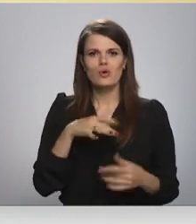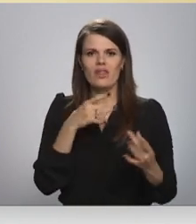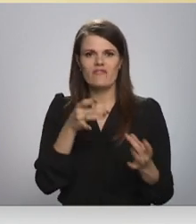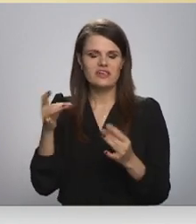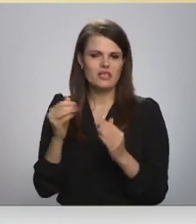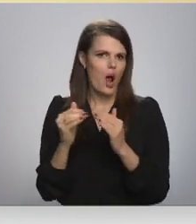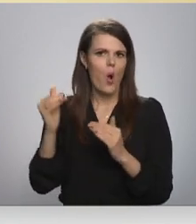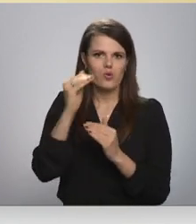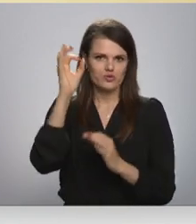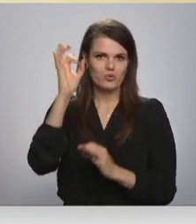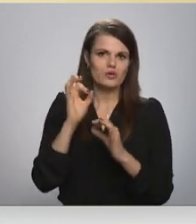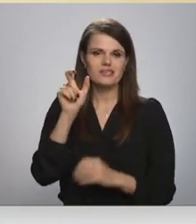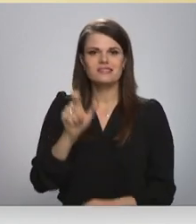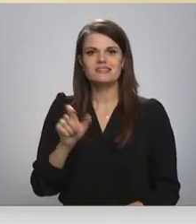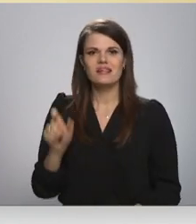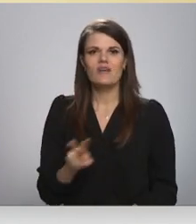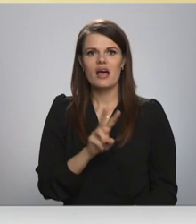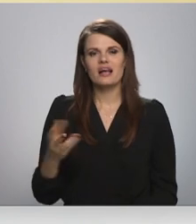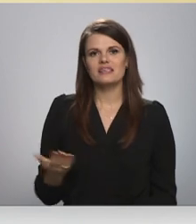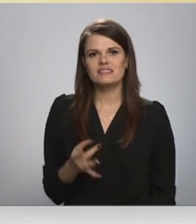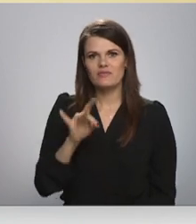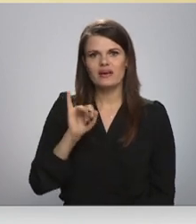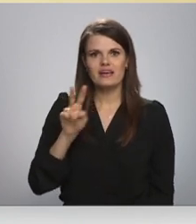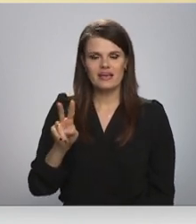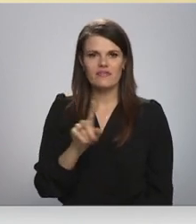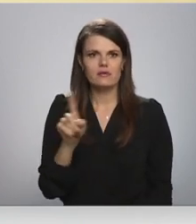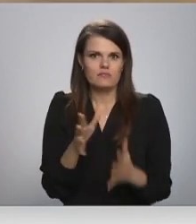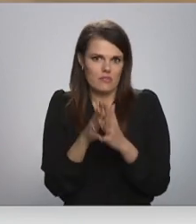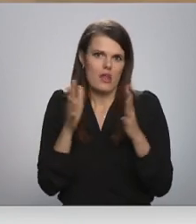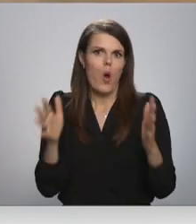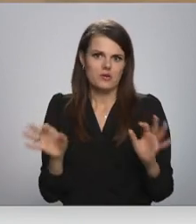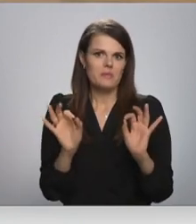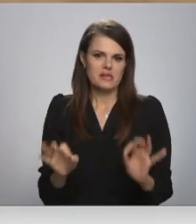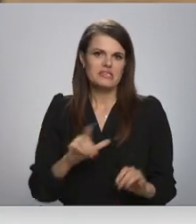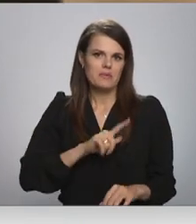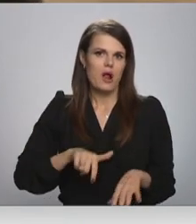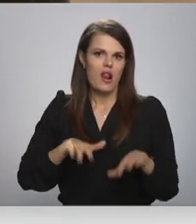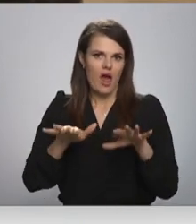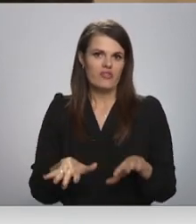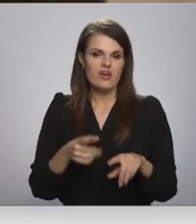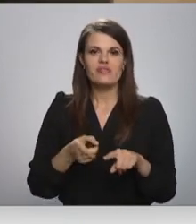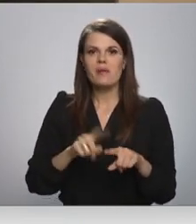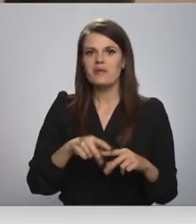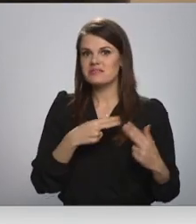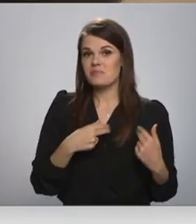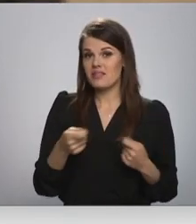ļoti augsta un cilvēki, kas dzīvo ar HIV, ir ārkārtīgi lielā skaitā. Tāpēc